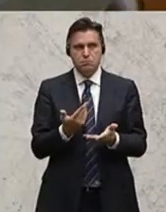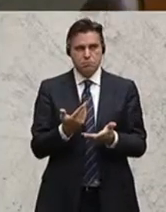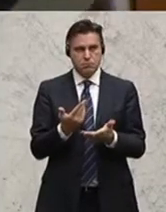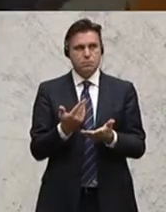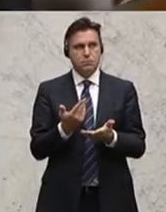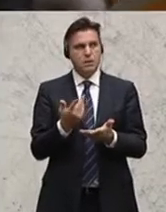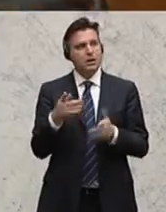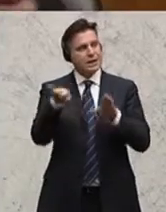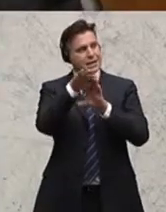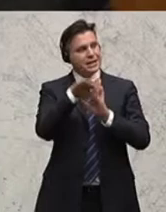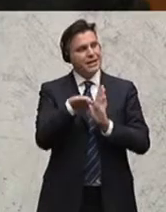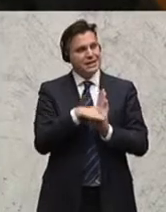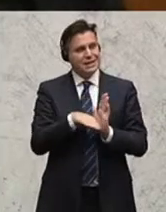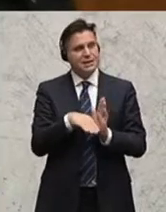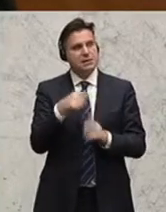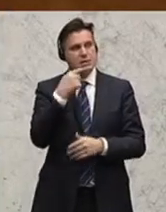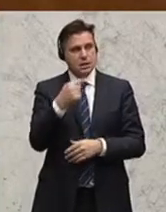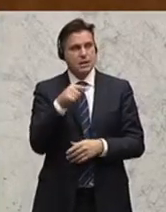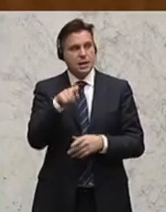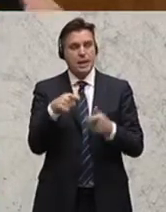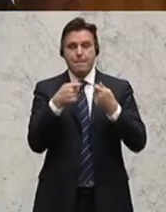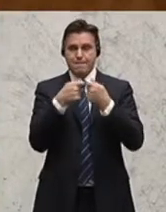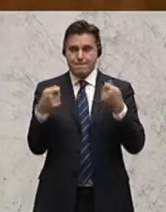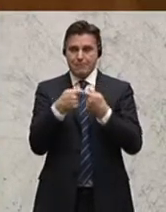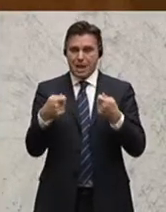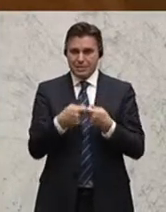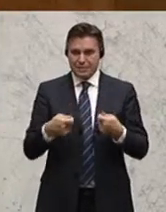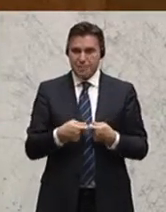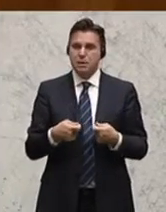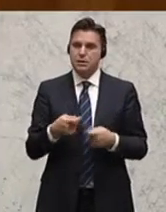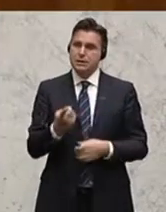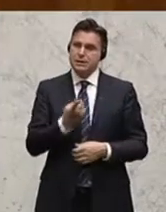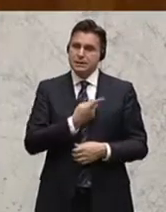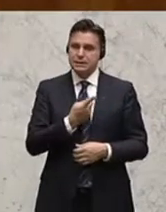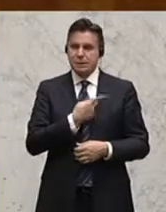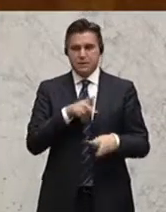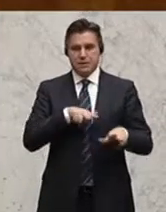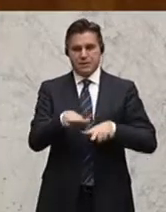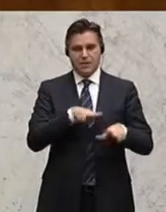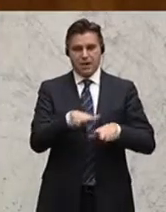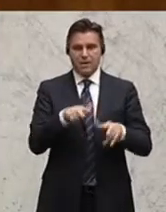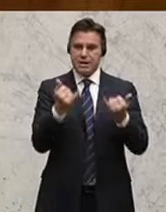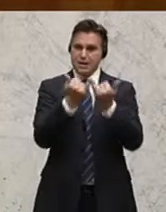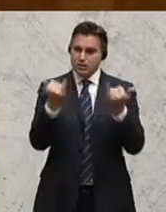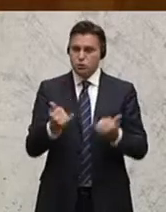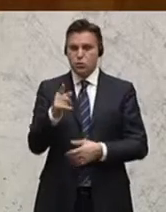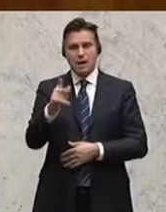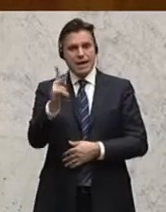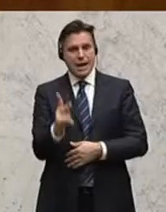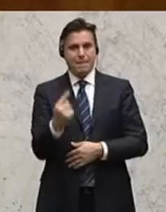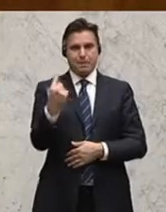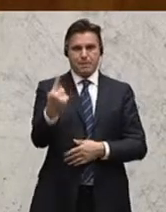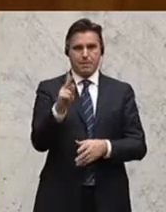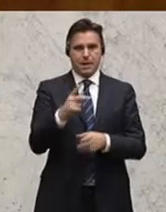gibt uns das Gesetz die Möglichkeit, diese Maßnahmen in einem selbstverwalteten Institut, nämlich der Kammer,